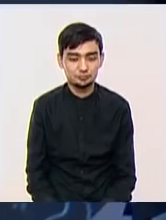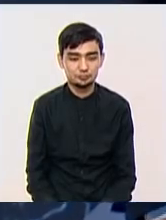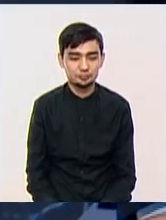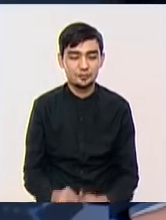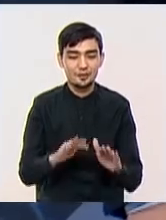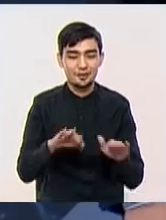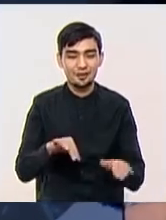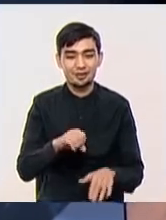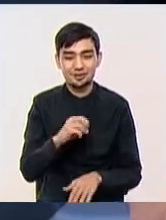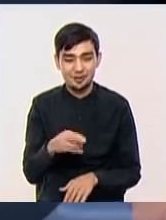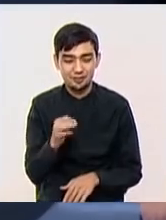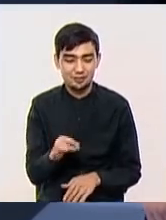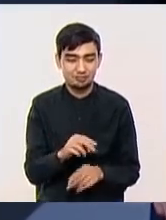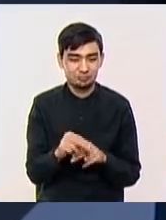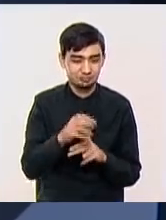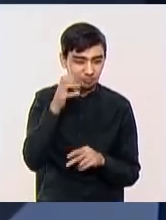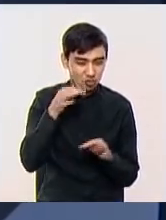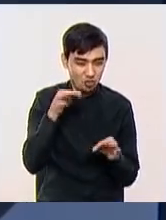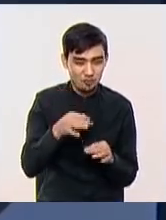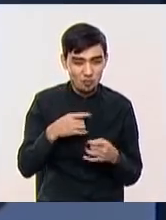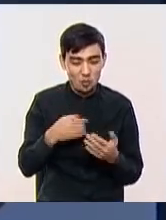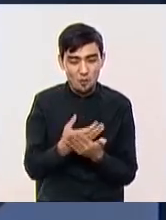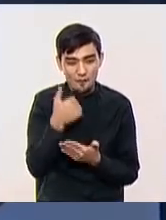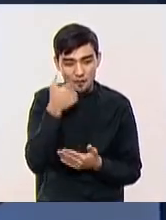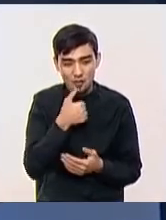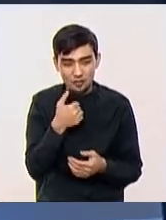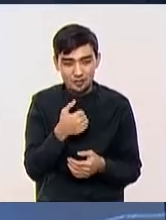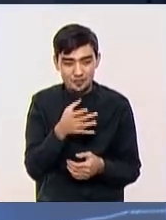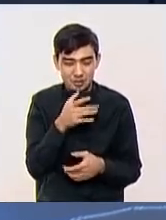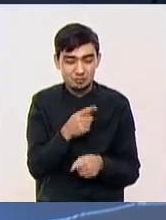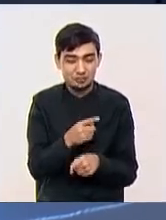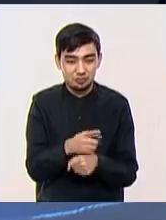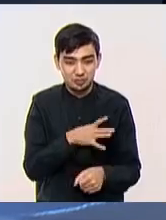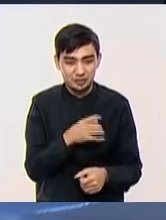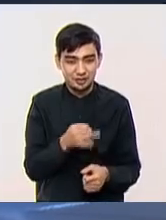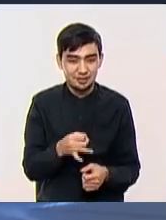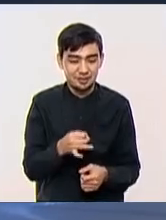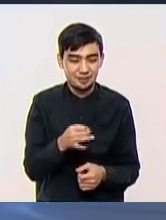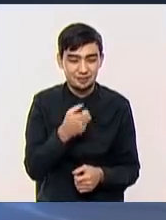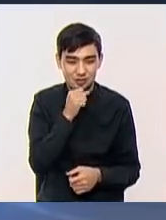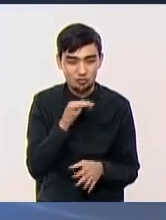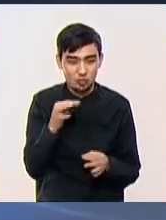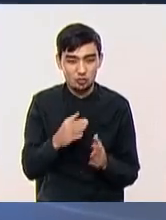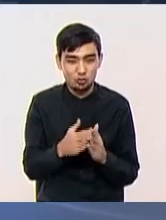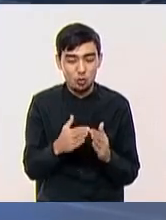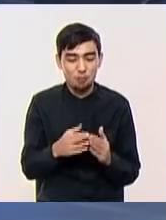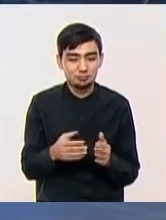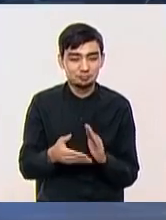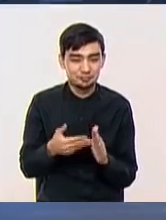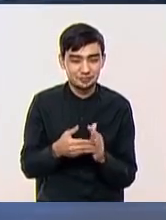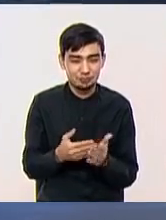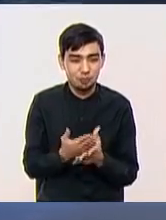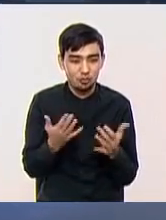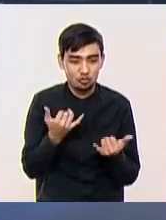Ал балабақшалар мен білім беру мекемелерінде жаңа жылдық шараларға шектеу қойылғалы бері ақылы аяз атаны үйлеріне шақыратындар көбейген. Содан болар